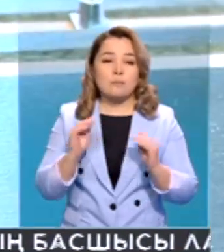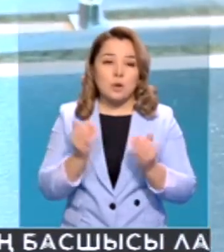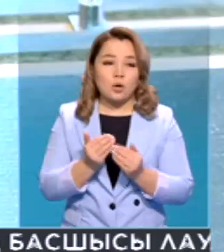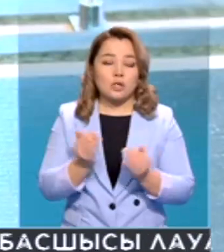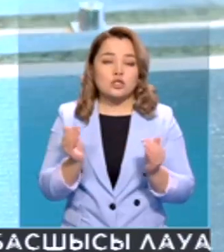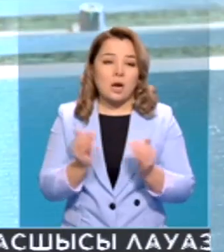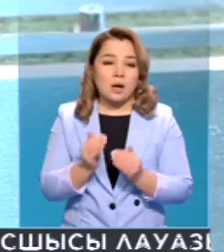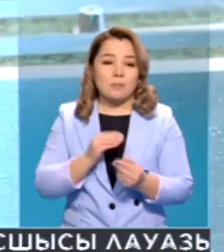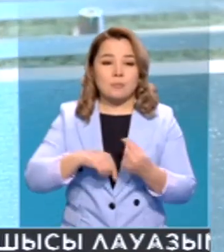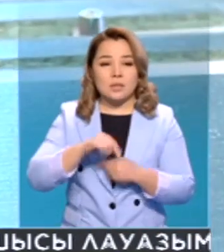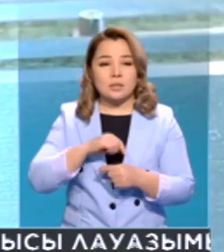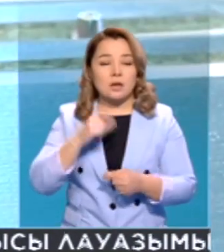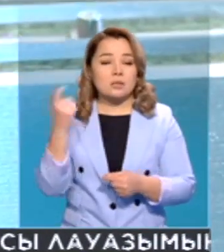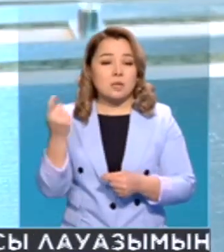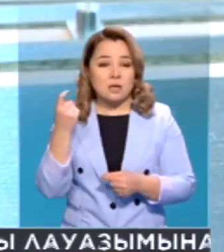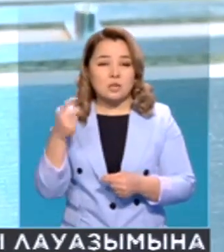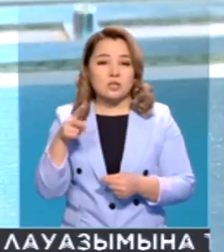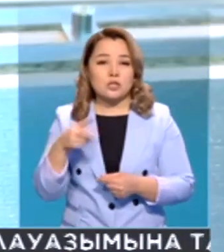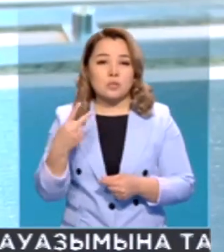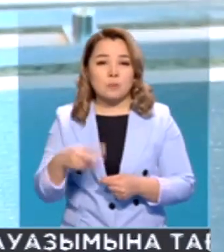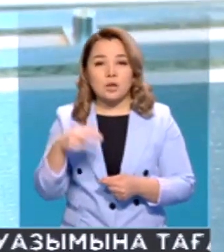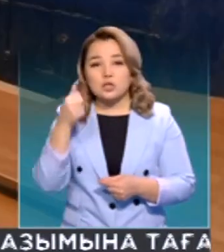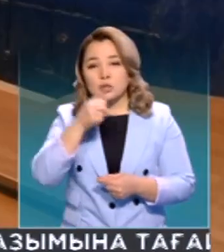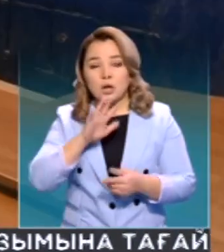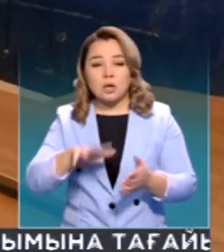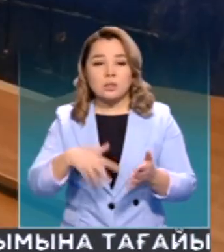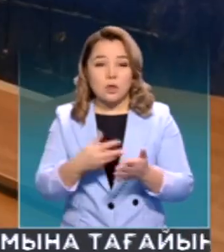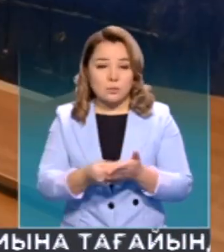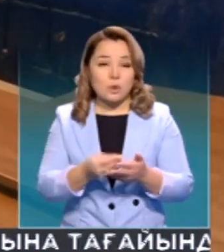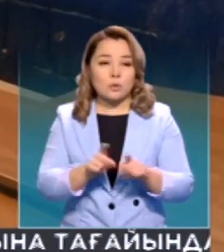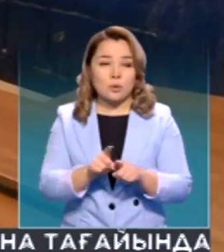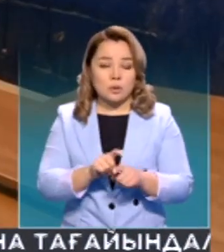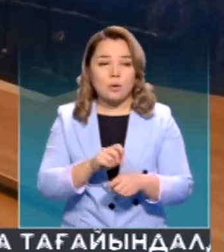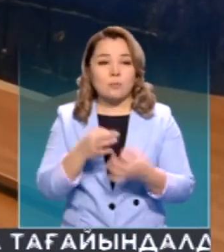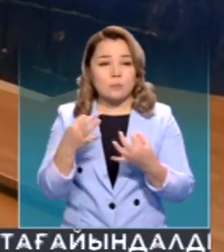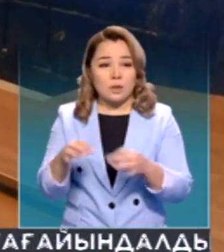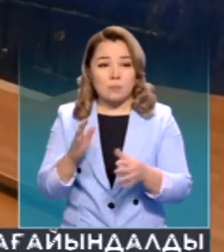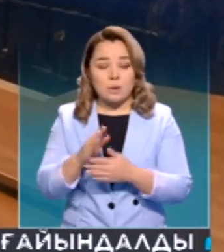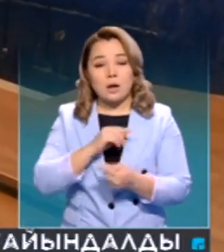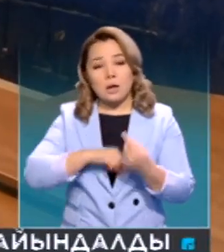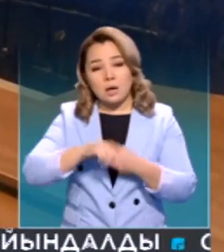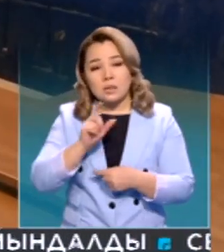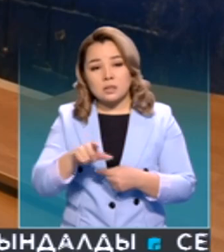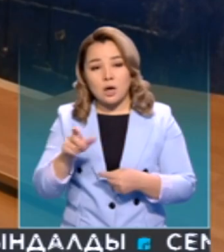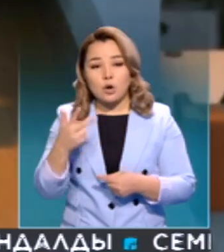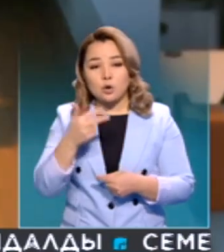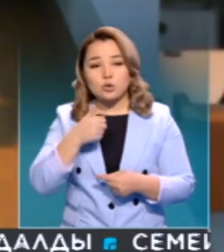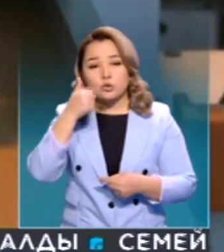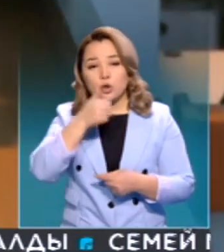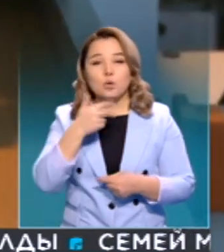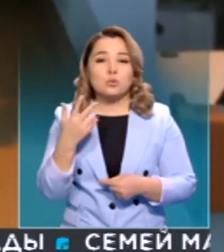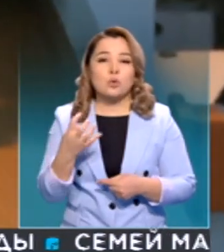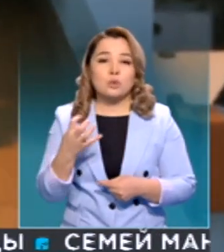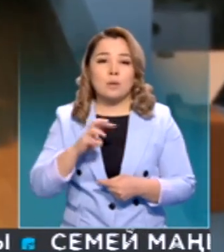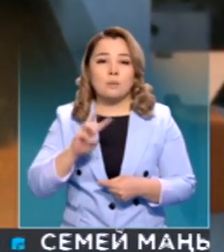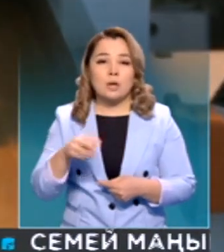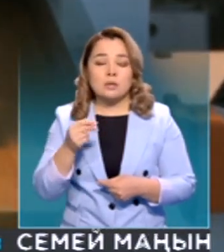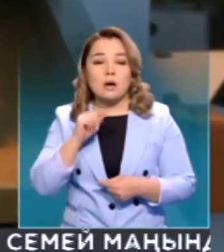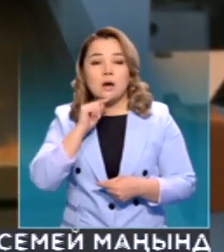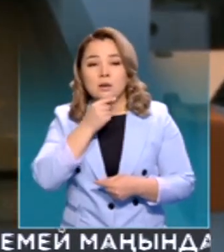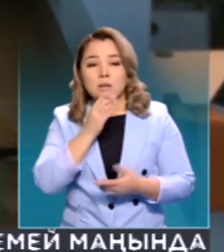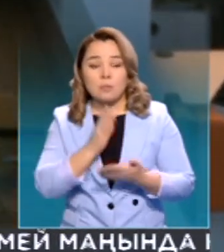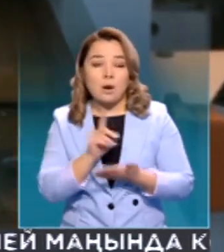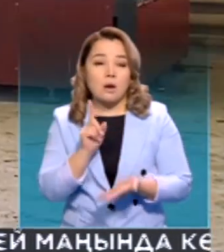шағын бизнес иесі 2020 жылдан бері төлемнен босатылған еді. Осы арқылы кәсіпкерлер 3 жылда 400 миллиард теңгедей